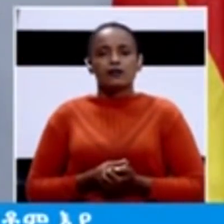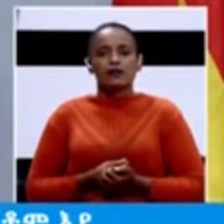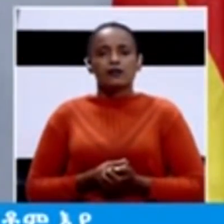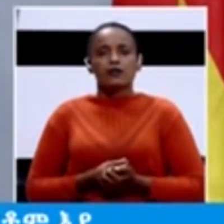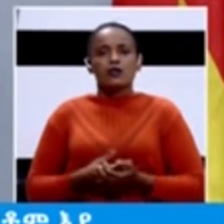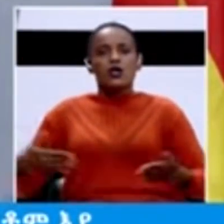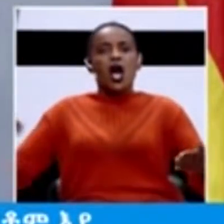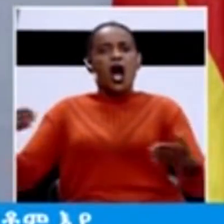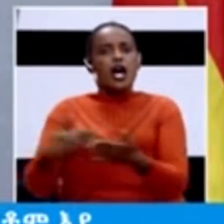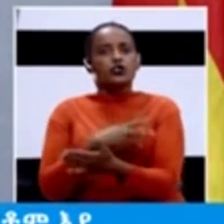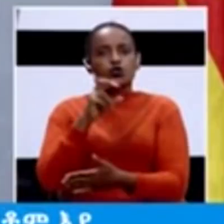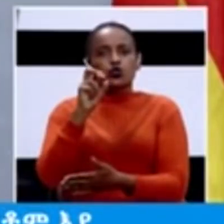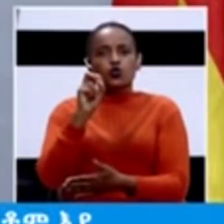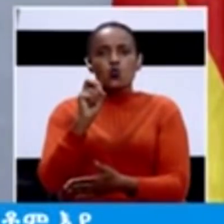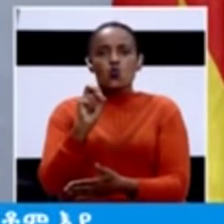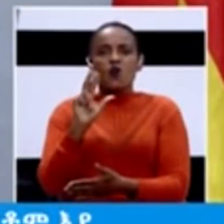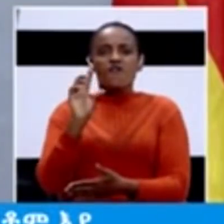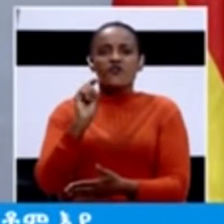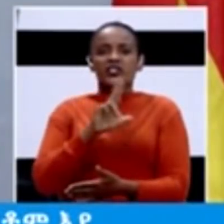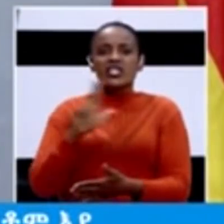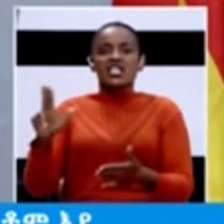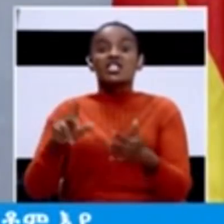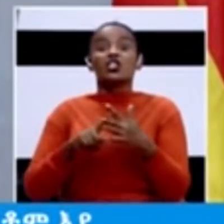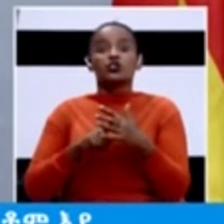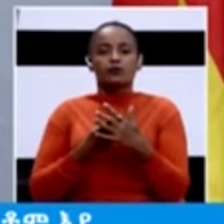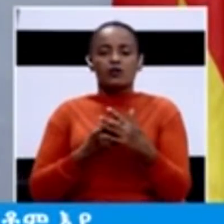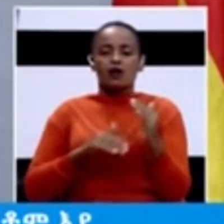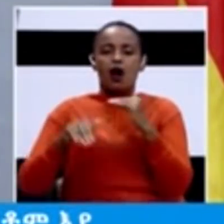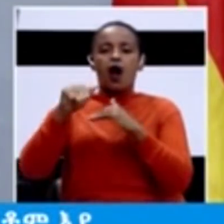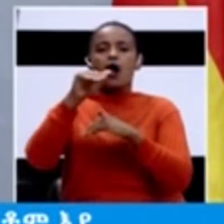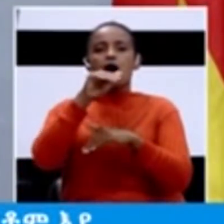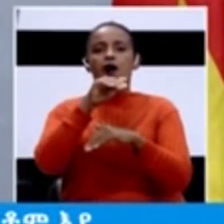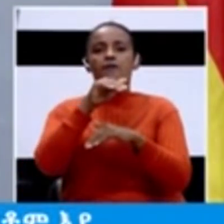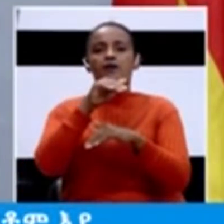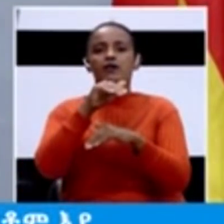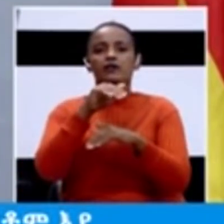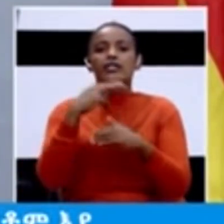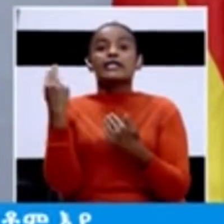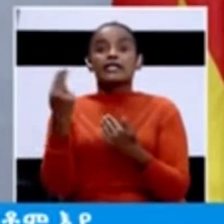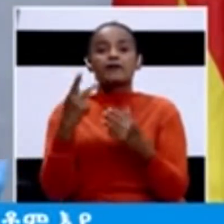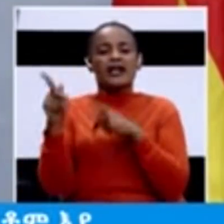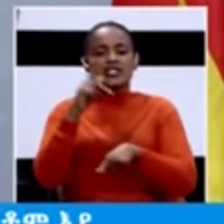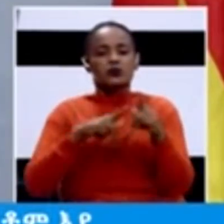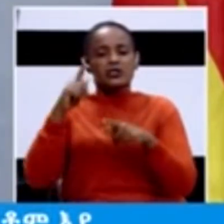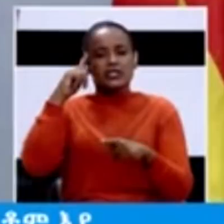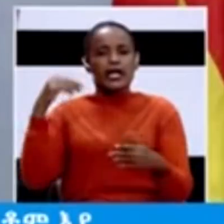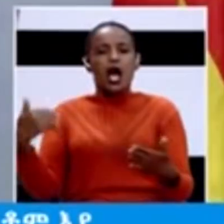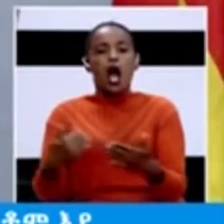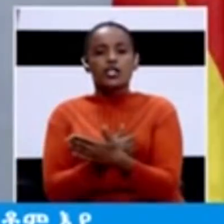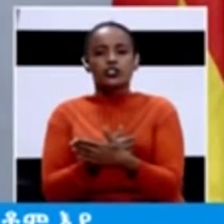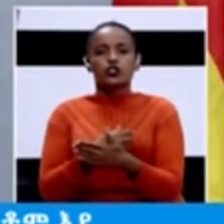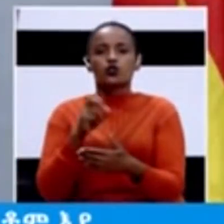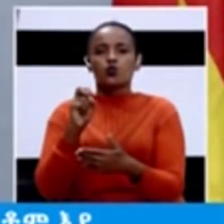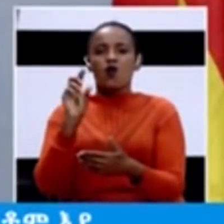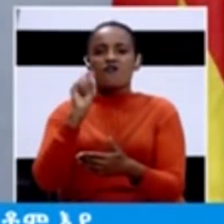ሓድሽ ወፍሪ እዩ ተጀሚሩ ዘሎ ናብ ልዕሊ ረብሓ ህዝቢ ትግራይ ሓድሽ ወፍሪ። ስለዚ